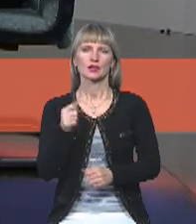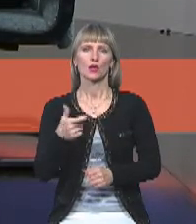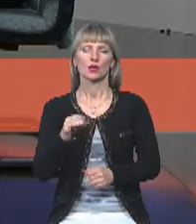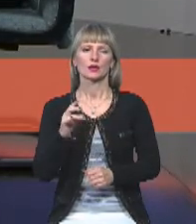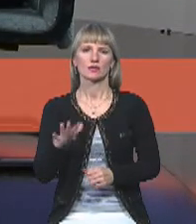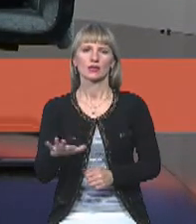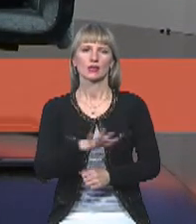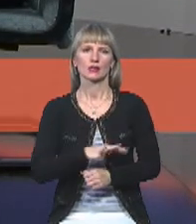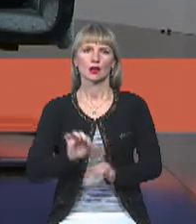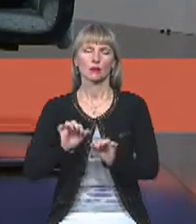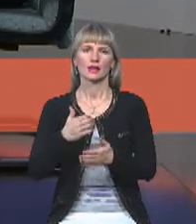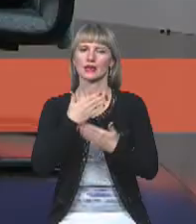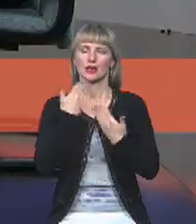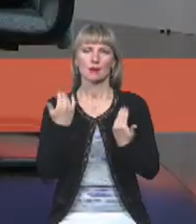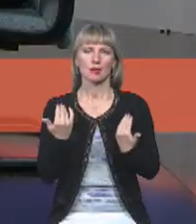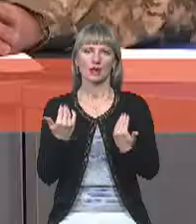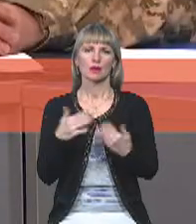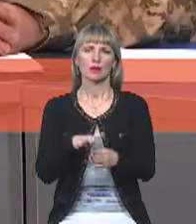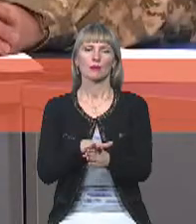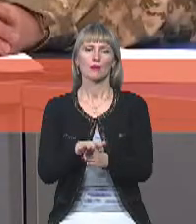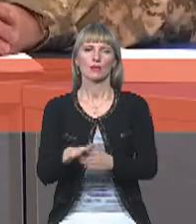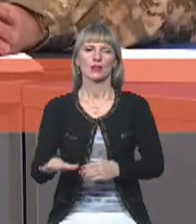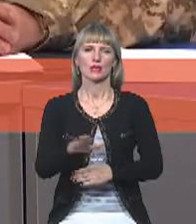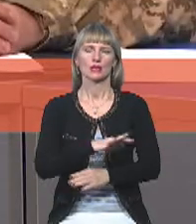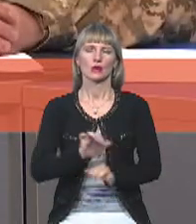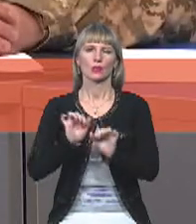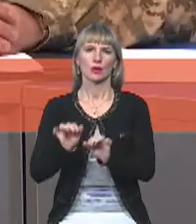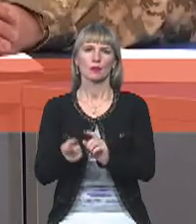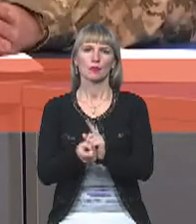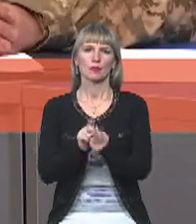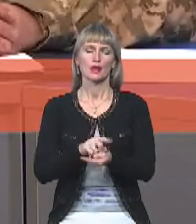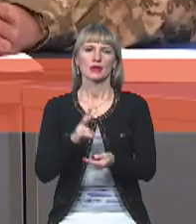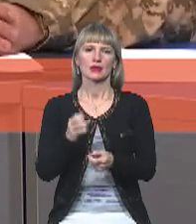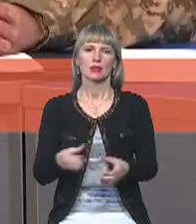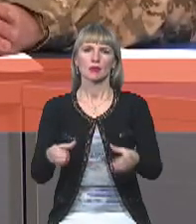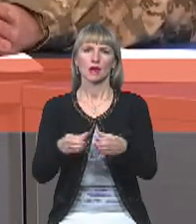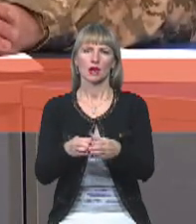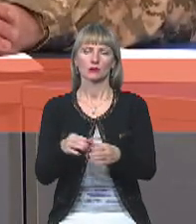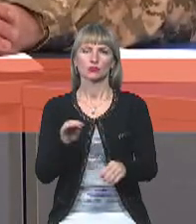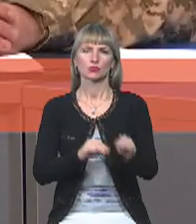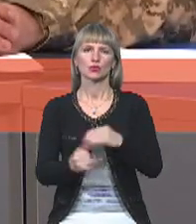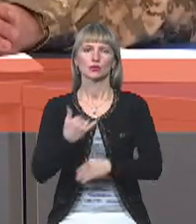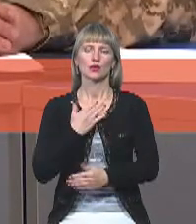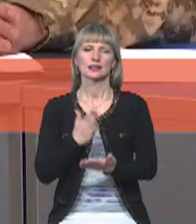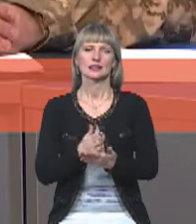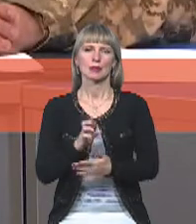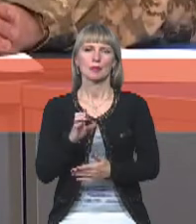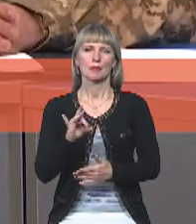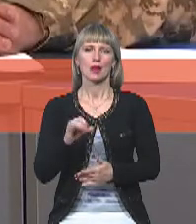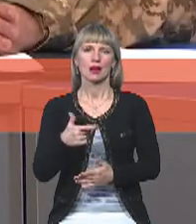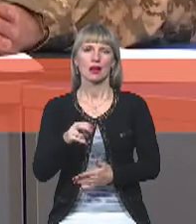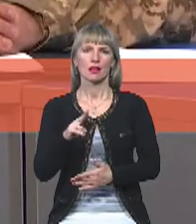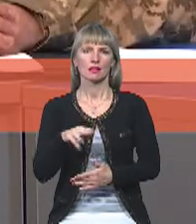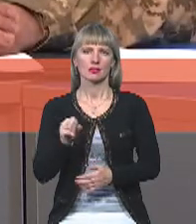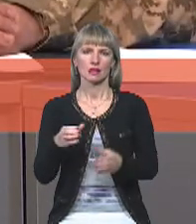територіальної оборони не існує. Повністю територіальна оборона перейшла на бригадну структуру. У нас є бригада територіальної